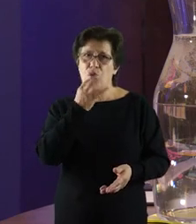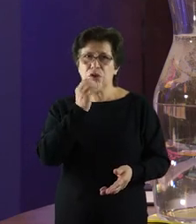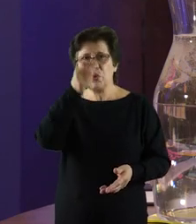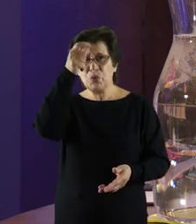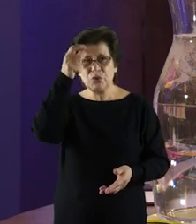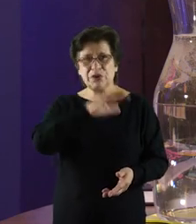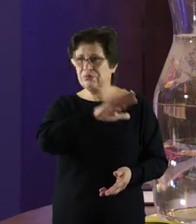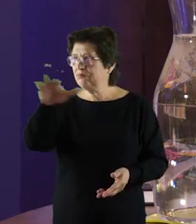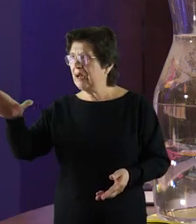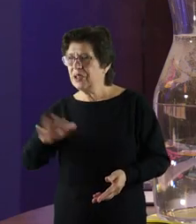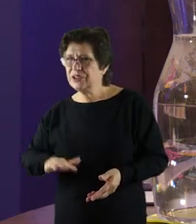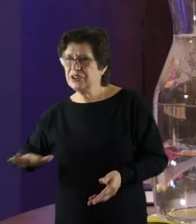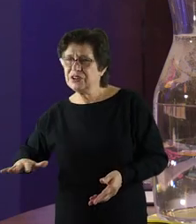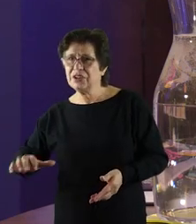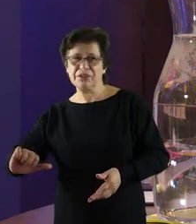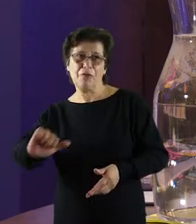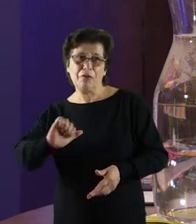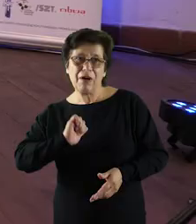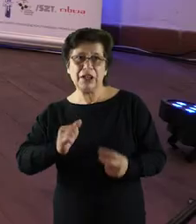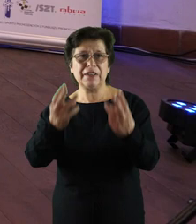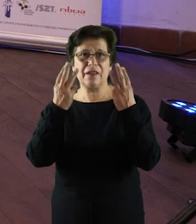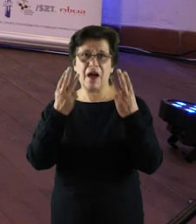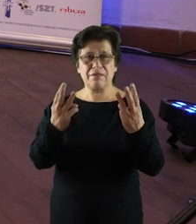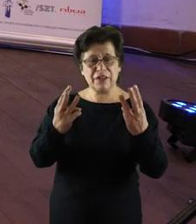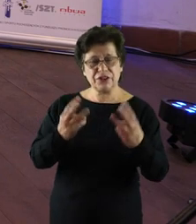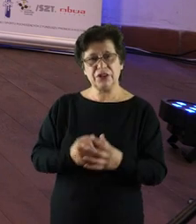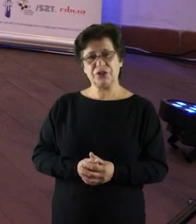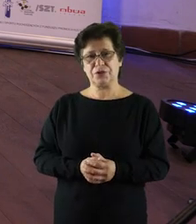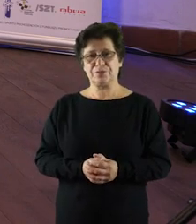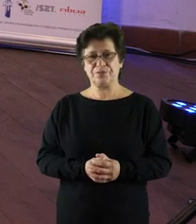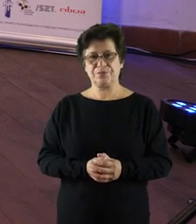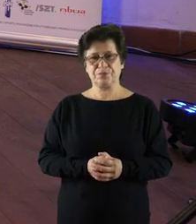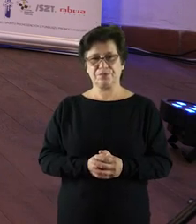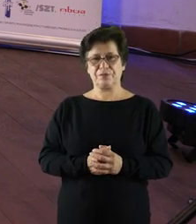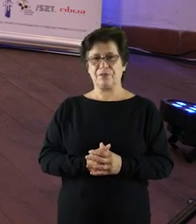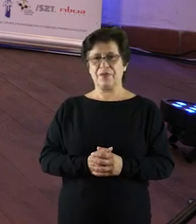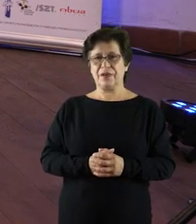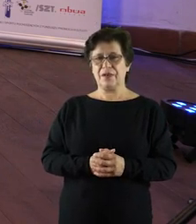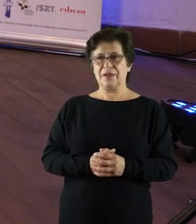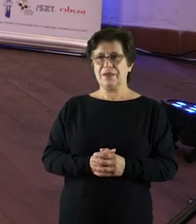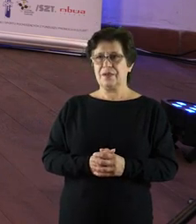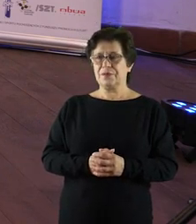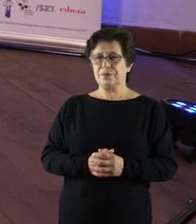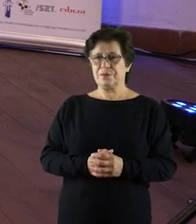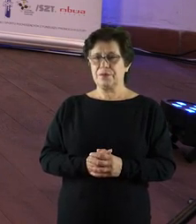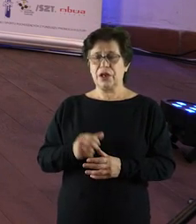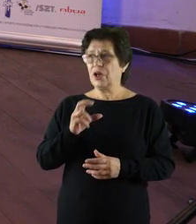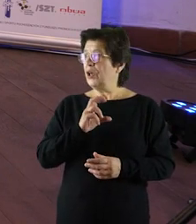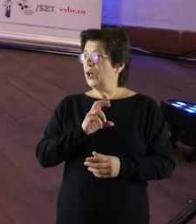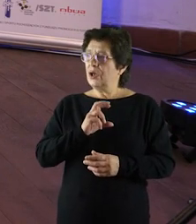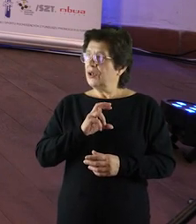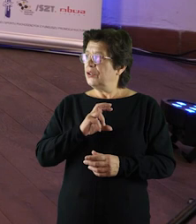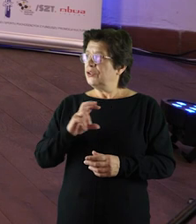najważniejsi i fajnie jest nie przeoczyć momentu, w którym dojrzewają. Oczywiście, kochanie. A czy powstanie